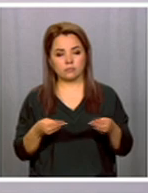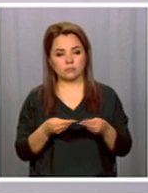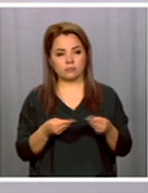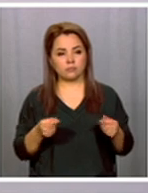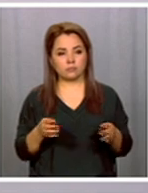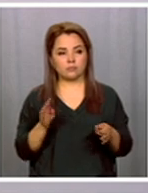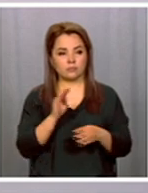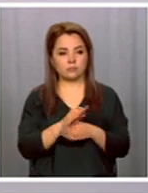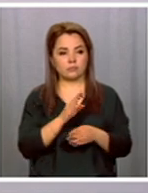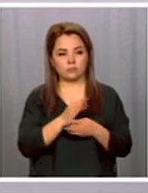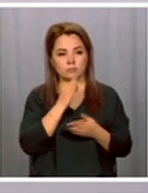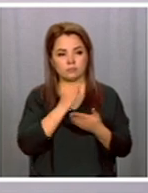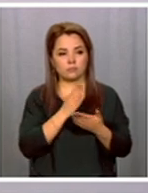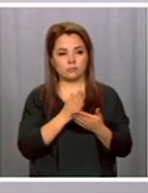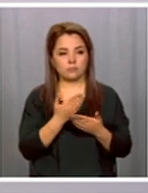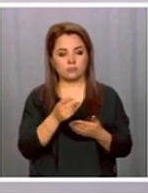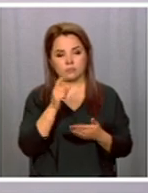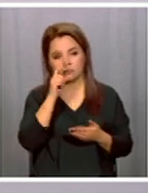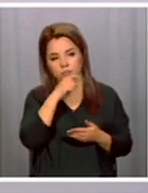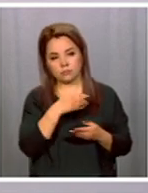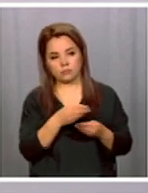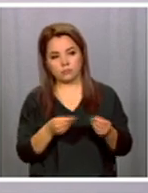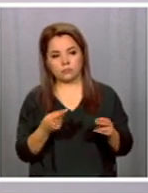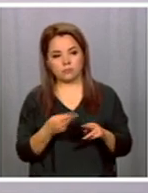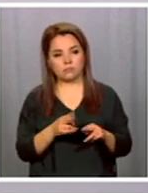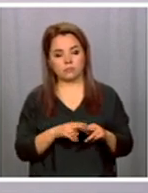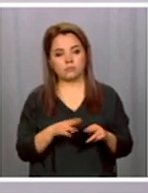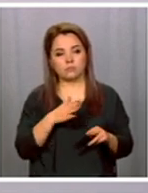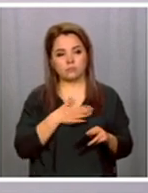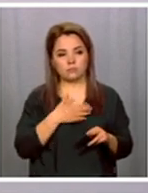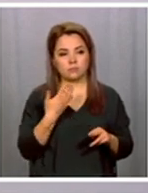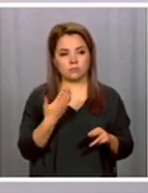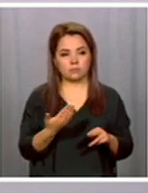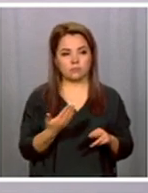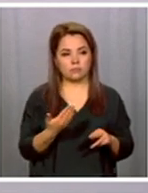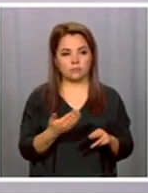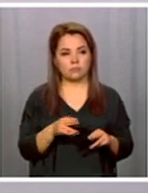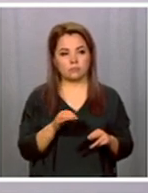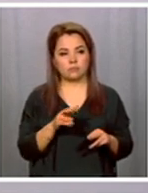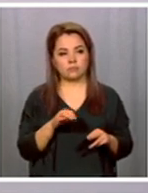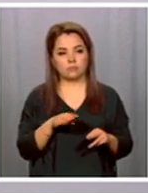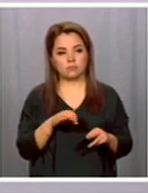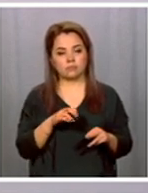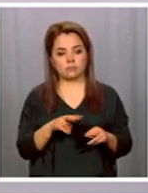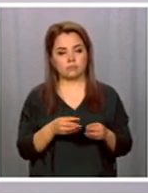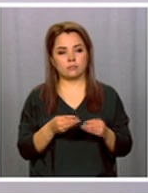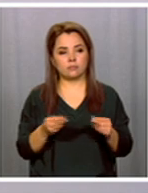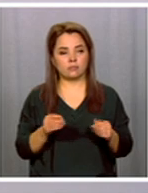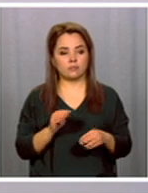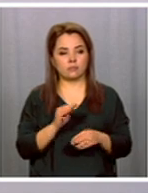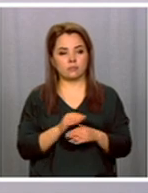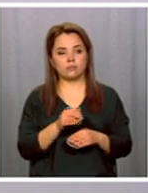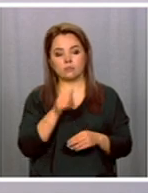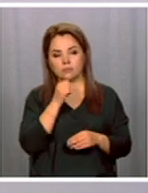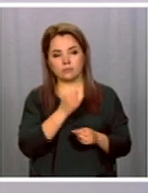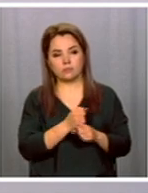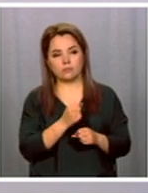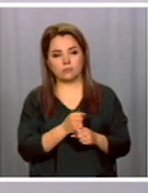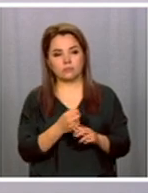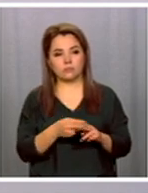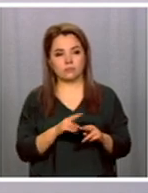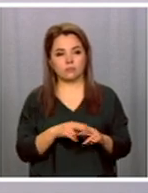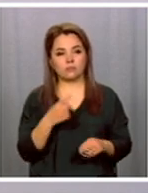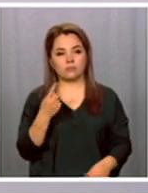құйылған. Алдымен қышқыл ерітіндісіне біз фенофталин ерітіндісін құйып көреміз. Яғни